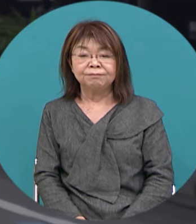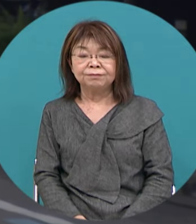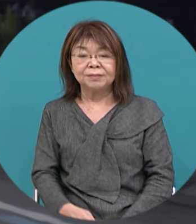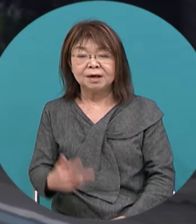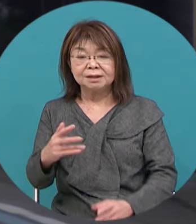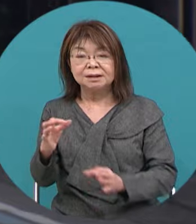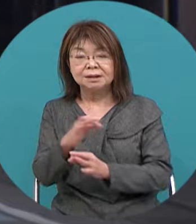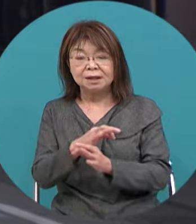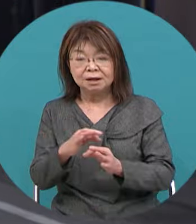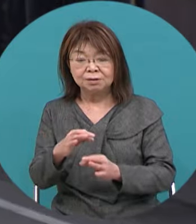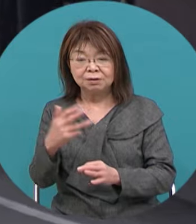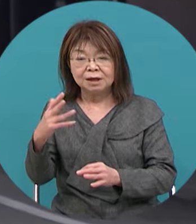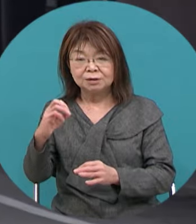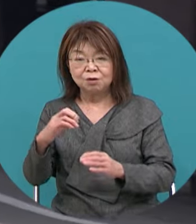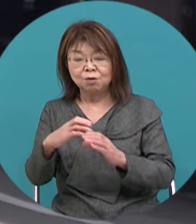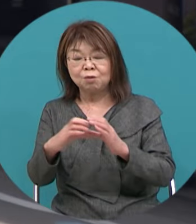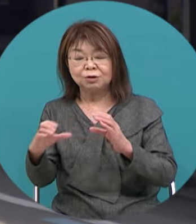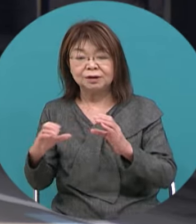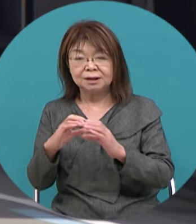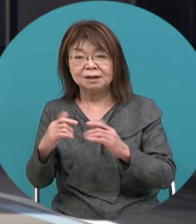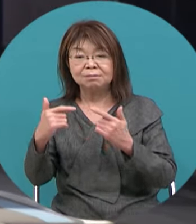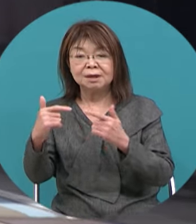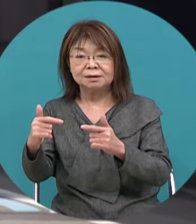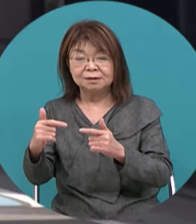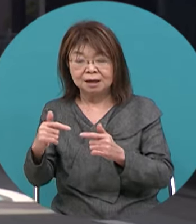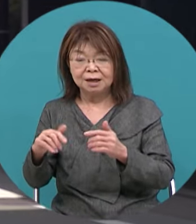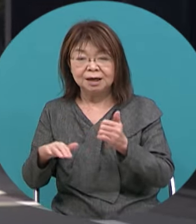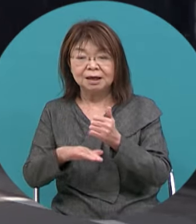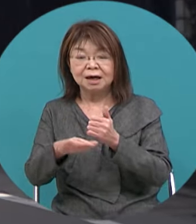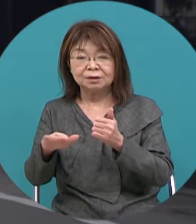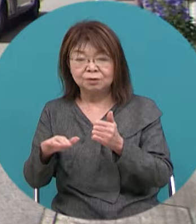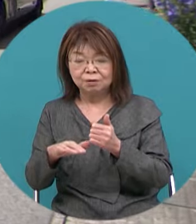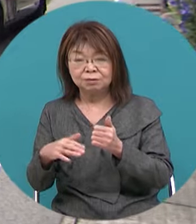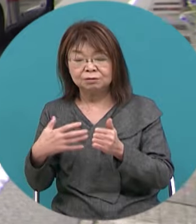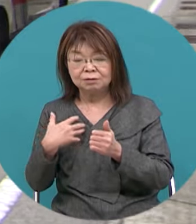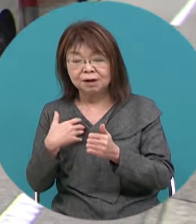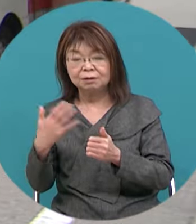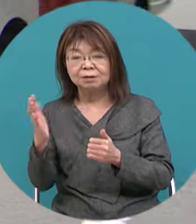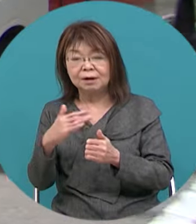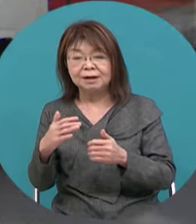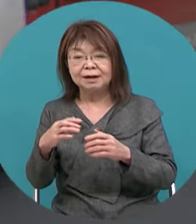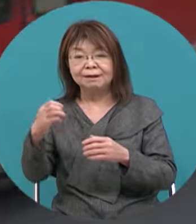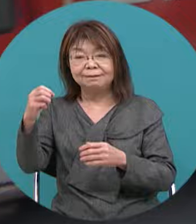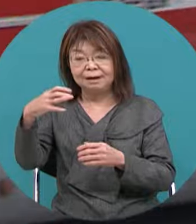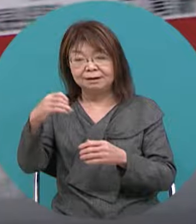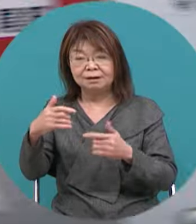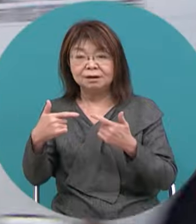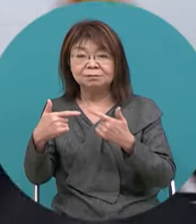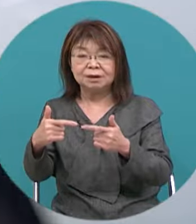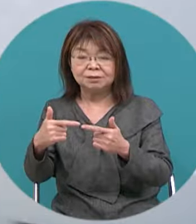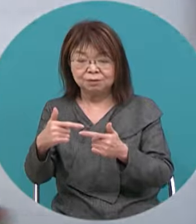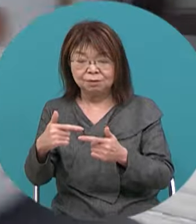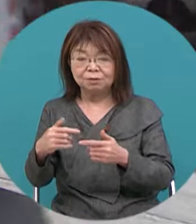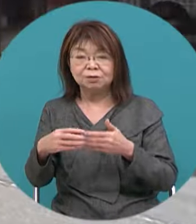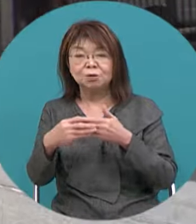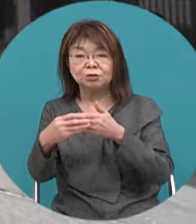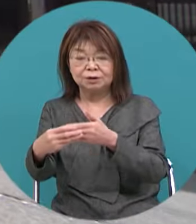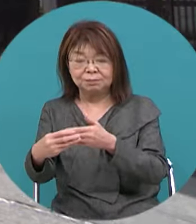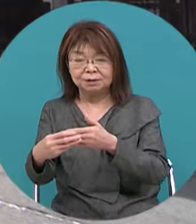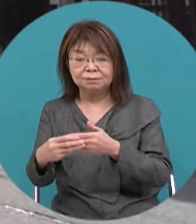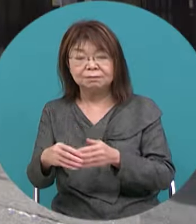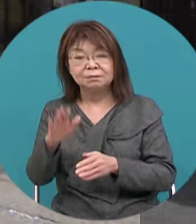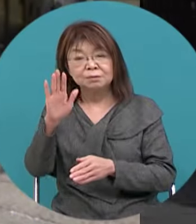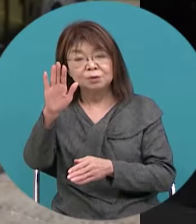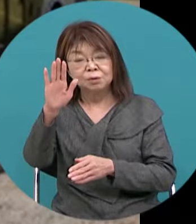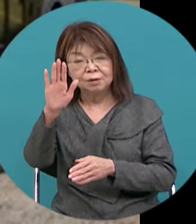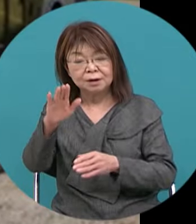市営の八尾コミュニティバスで環境負荷の少ない電気バスを導入します。将来